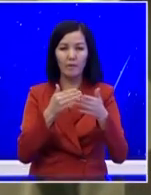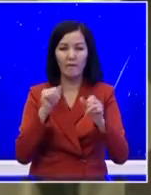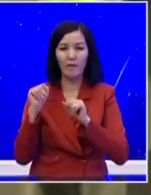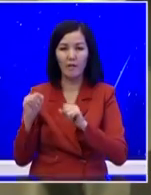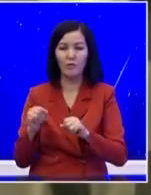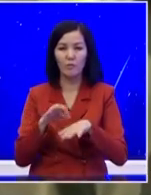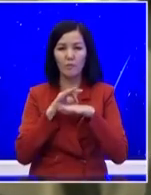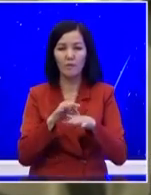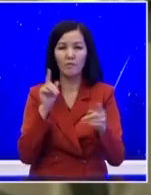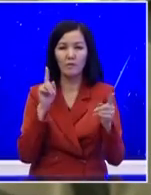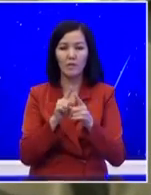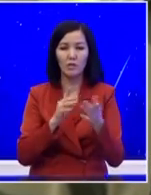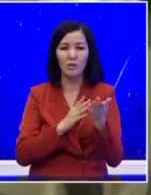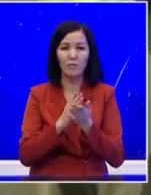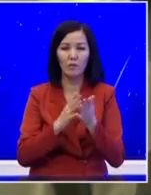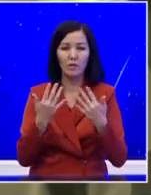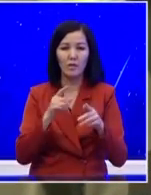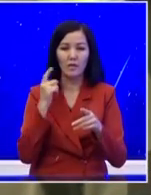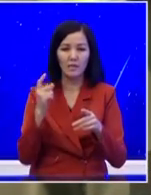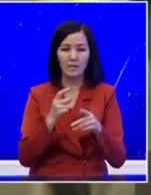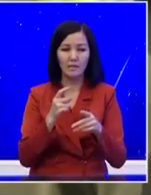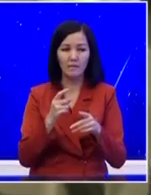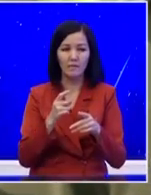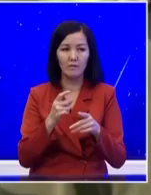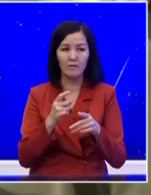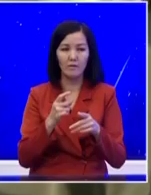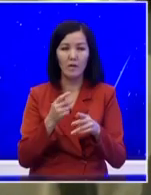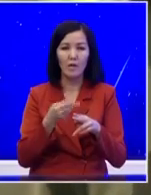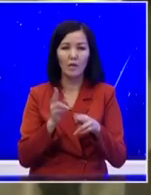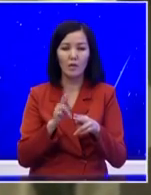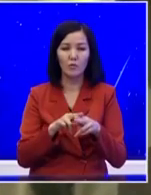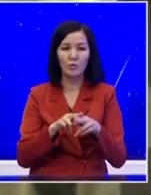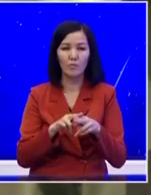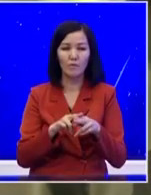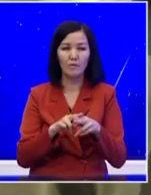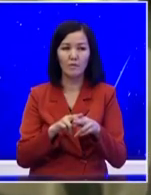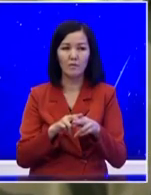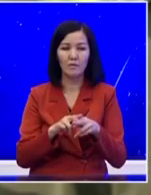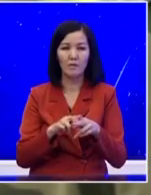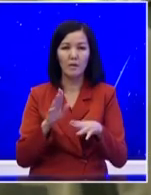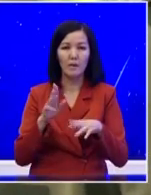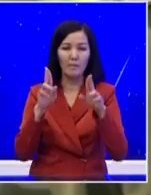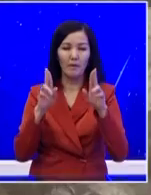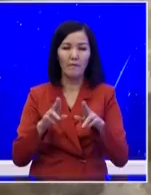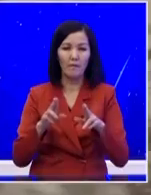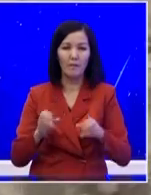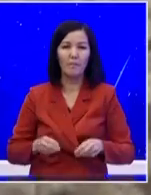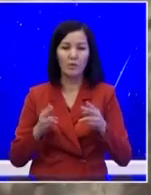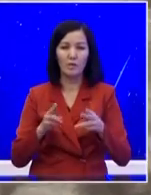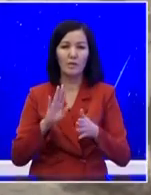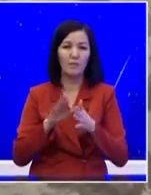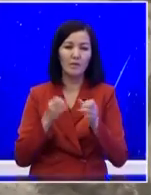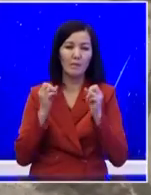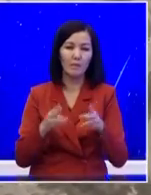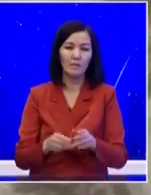чем проводим встречи с работниками крестьянских хозяйств и со школьниками, которым разъясняем правила пожарной безопасности.